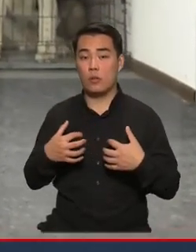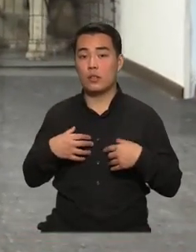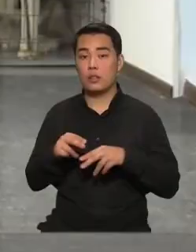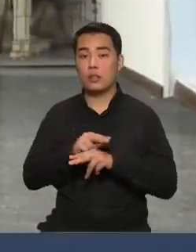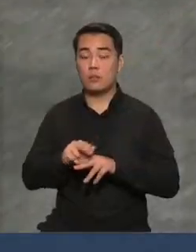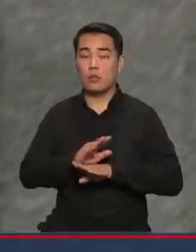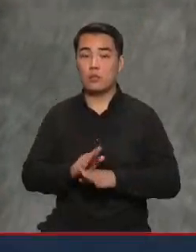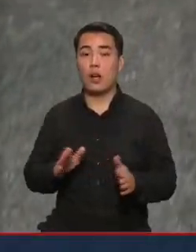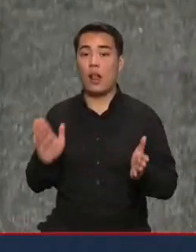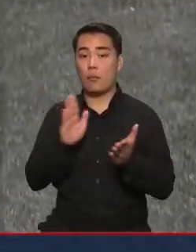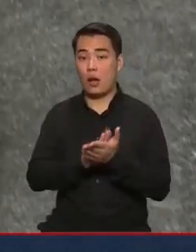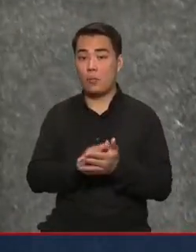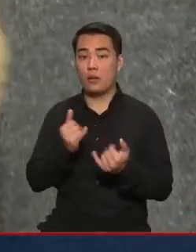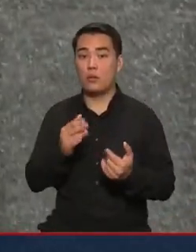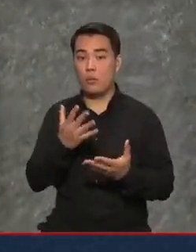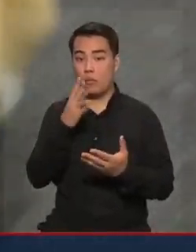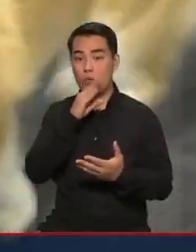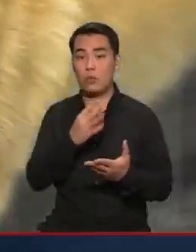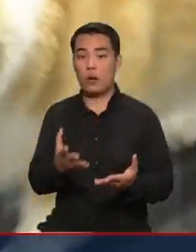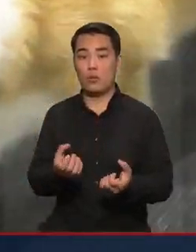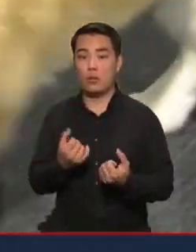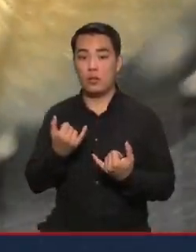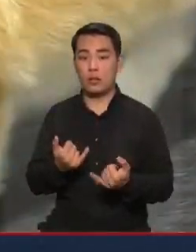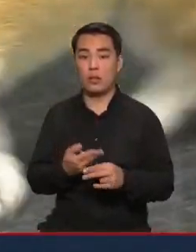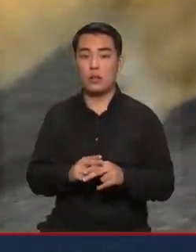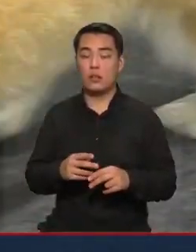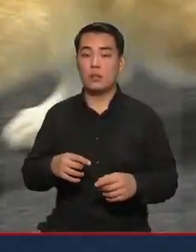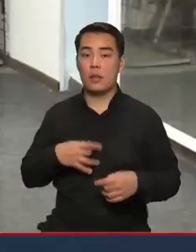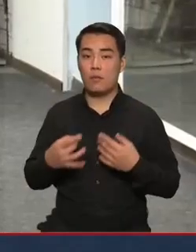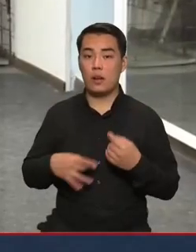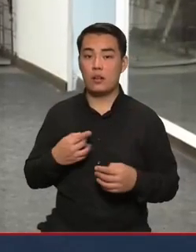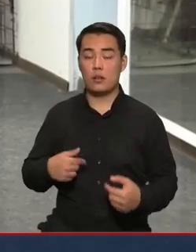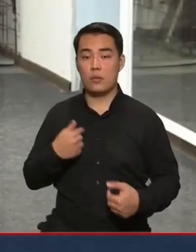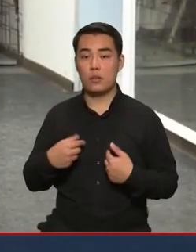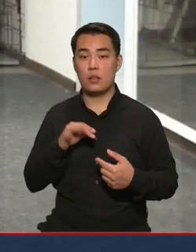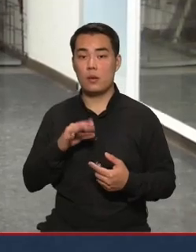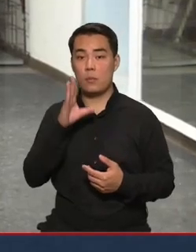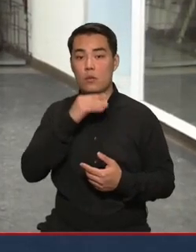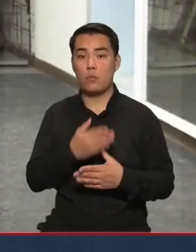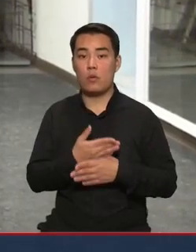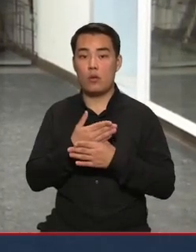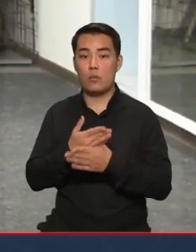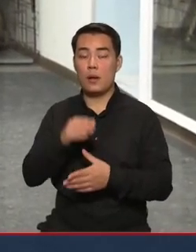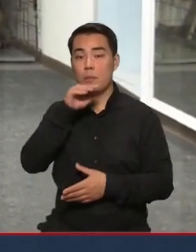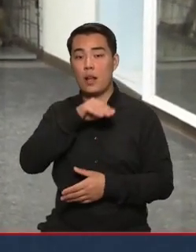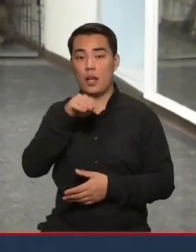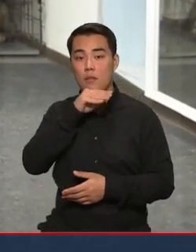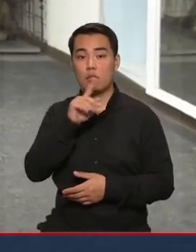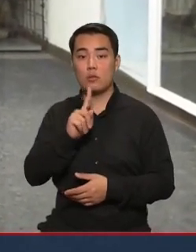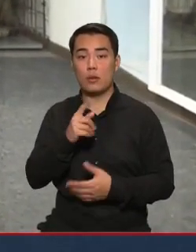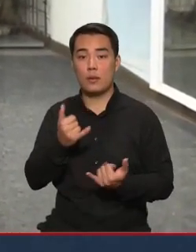к хлопкам, оно рискует получить невротическое расстройство. И уже тогда потребуется помощь профессионала,